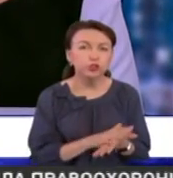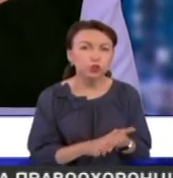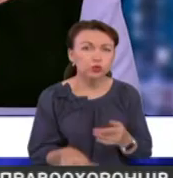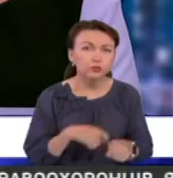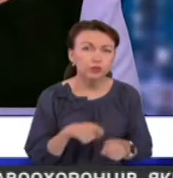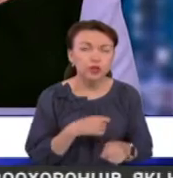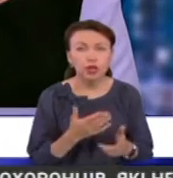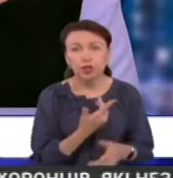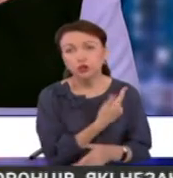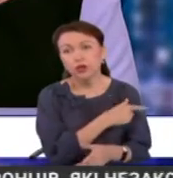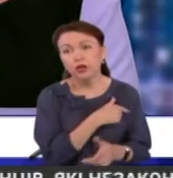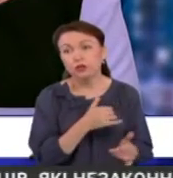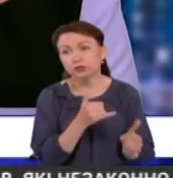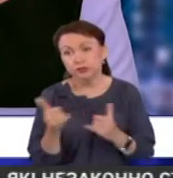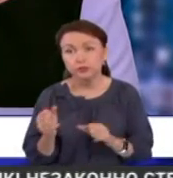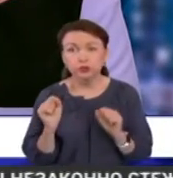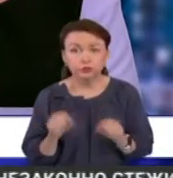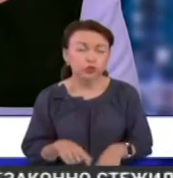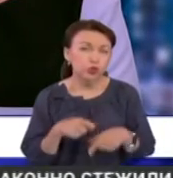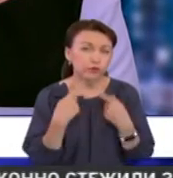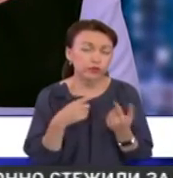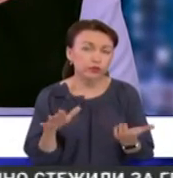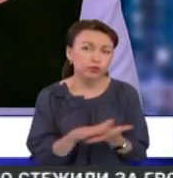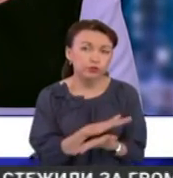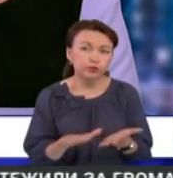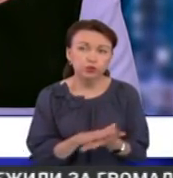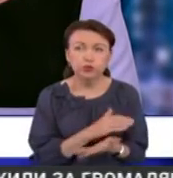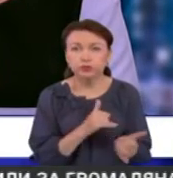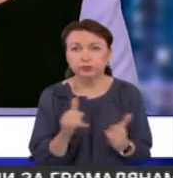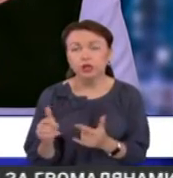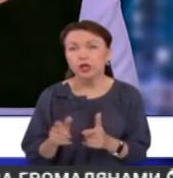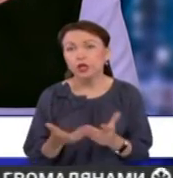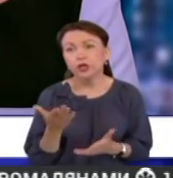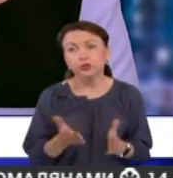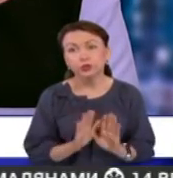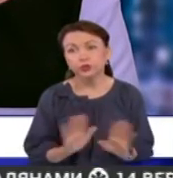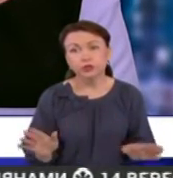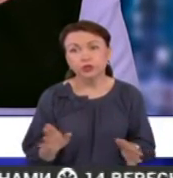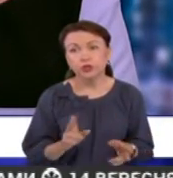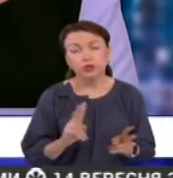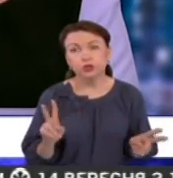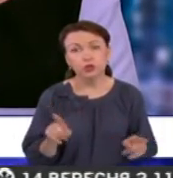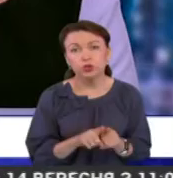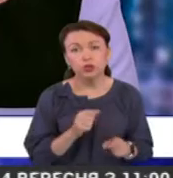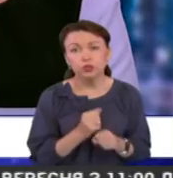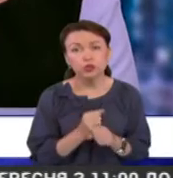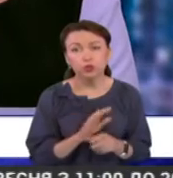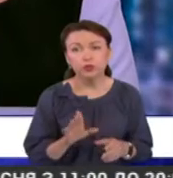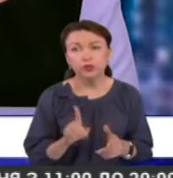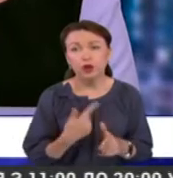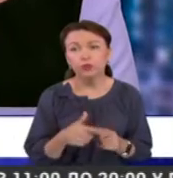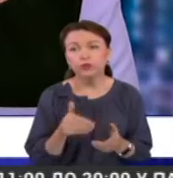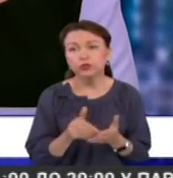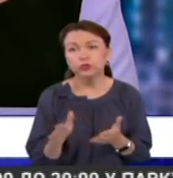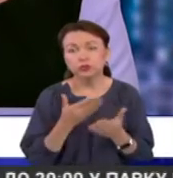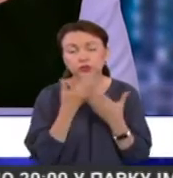лікарня забезпечена, тоді можна говорити про якесь безкоштовне забезпечення. Якщо ні, то просто ніхто цього не зробить або відмовить, тому що